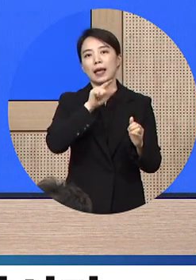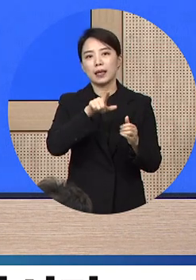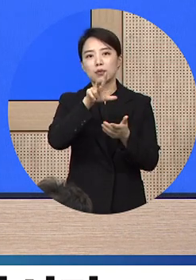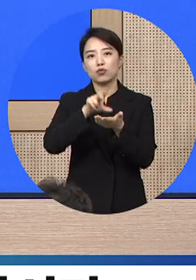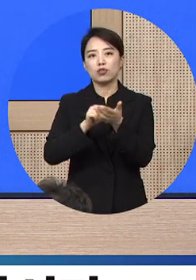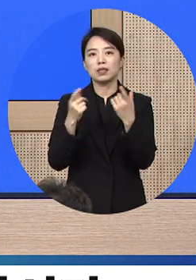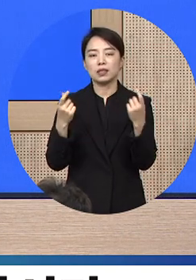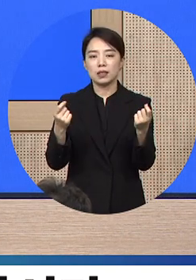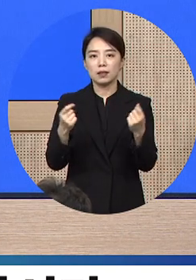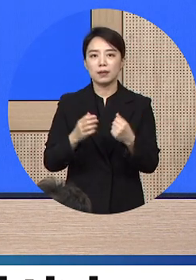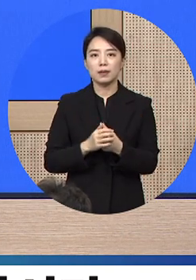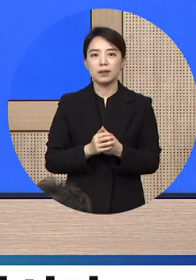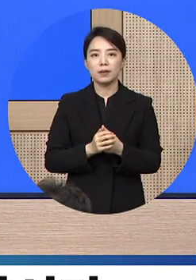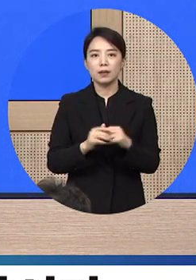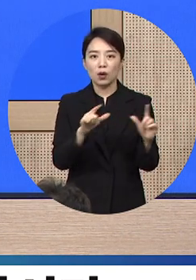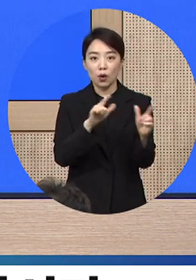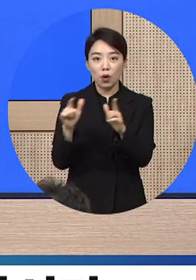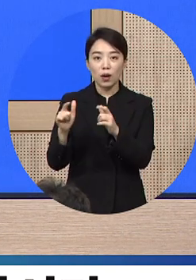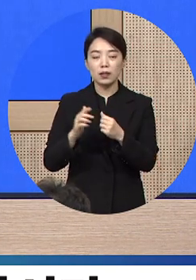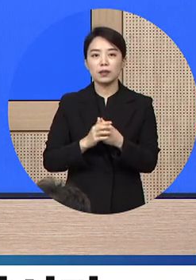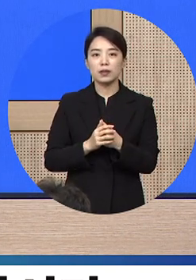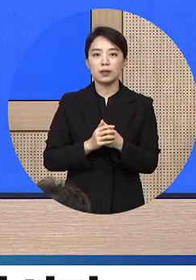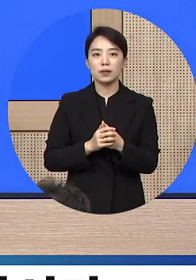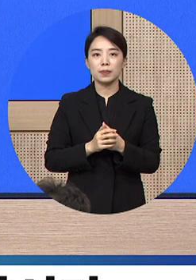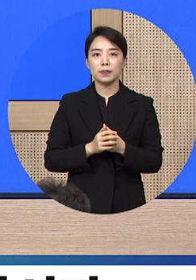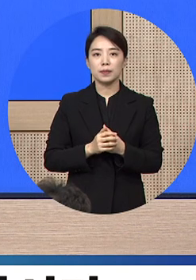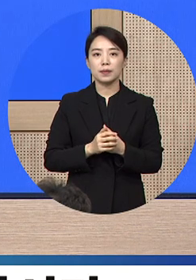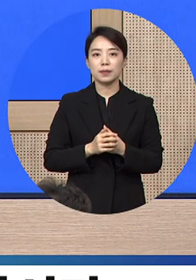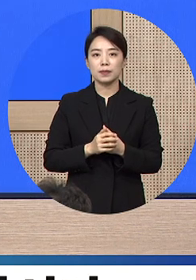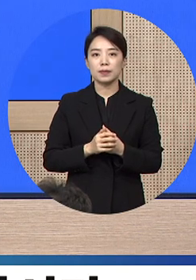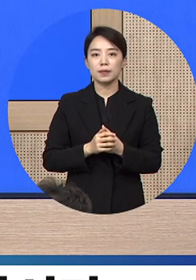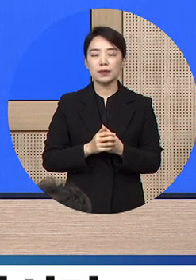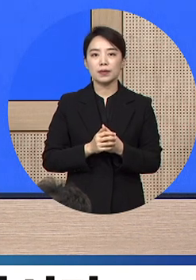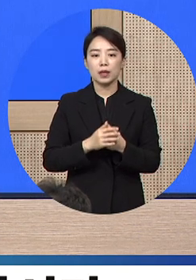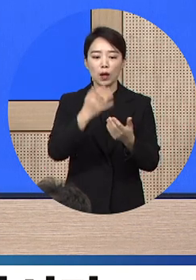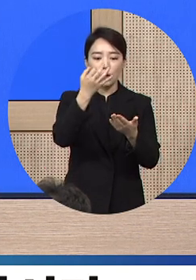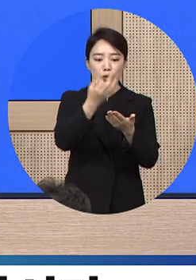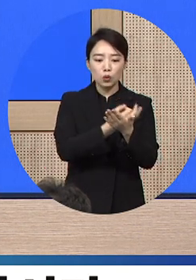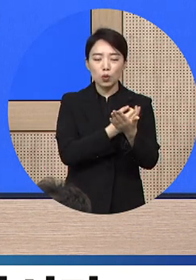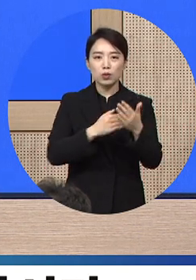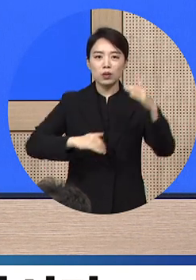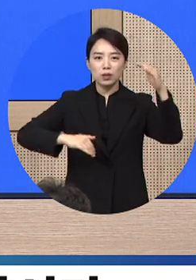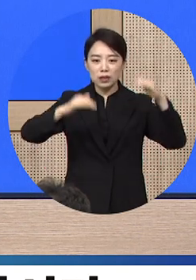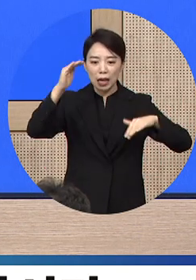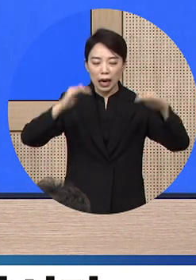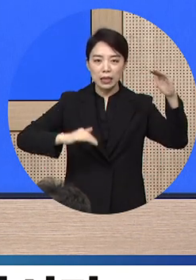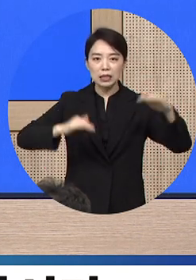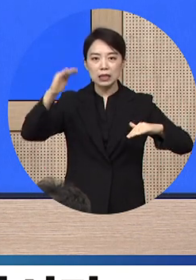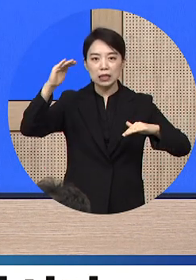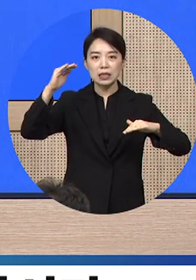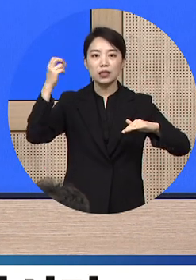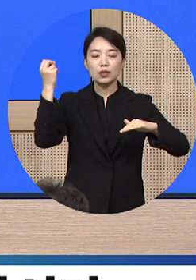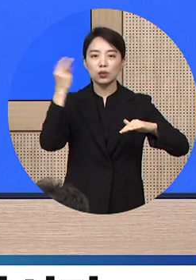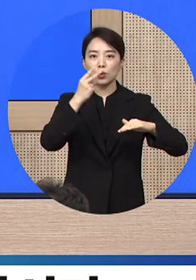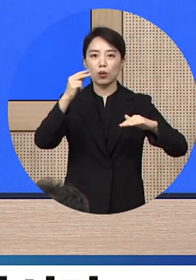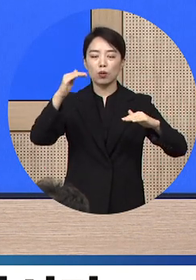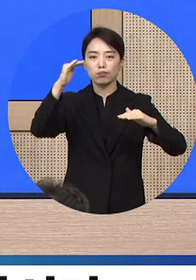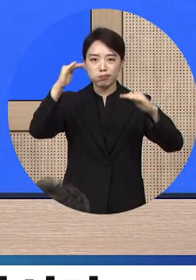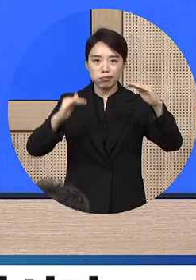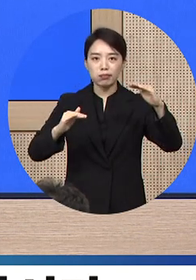하나가 여러 가지 그 소득 양극화와 이